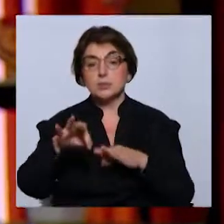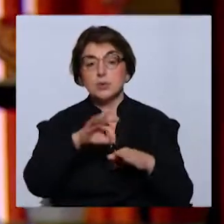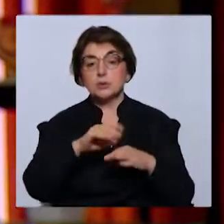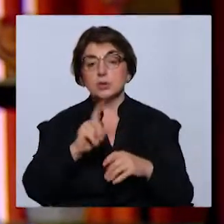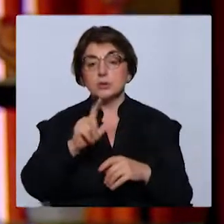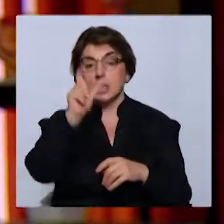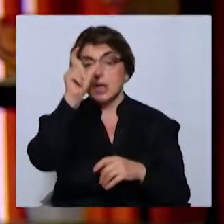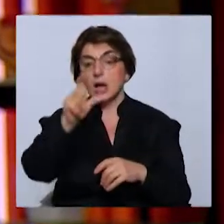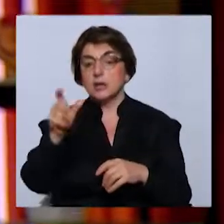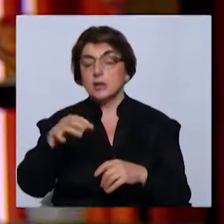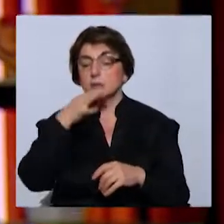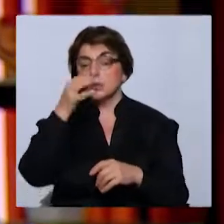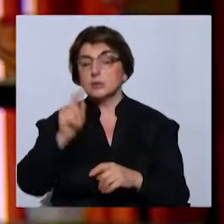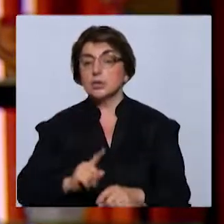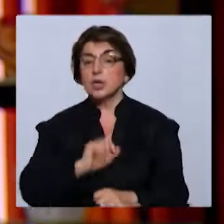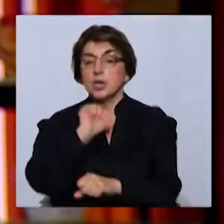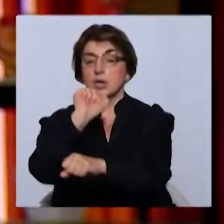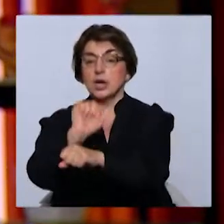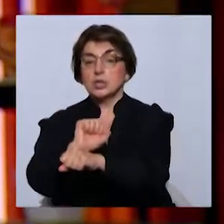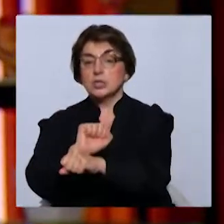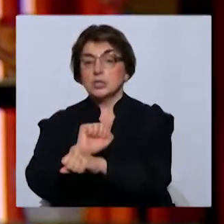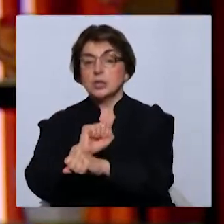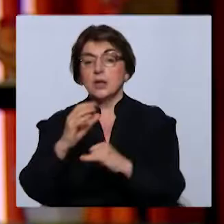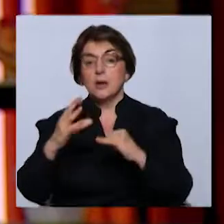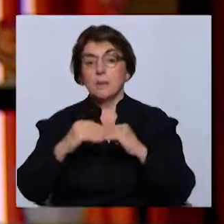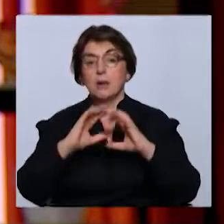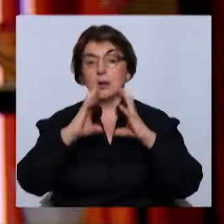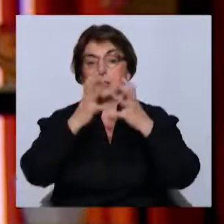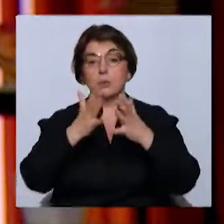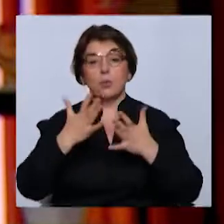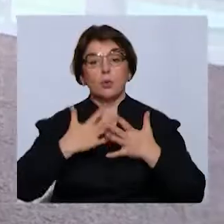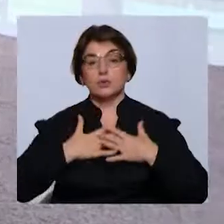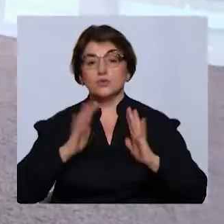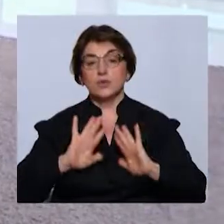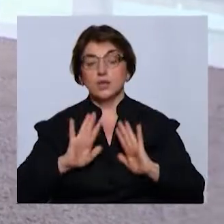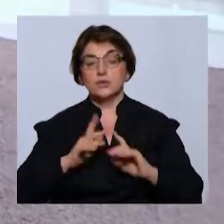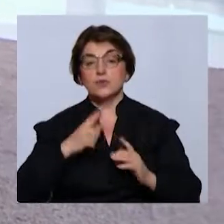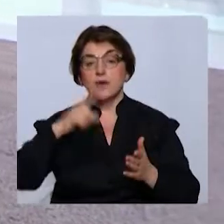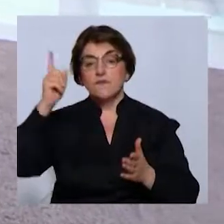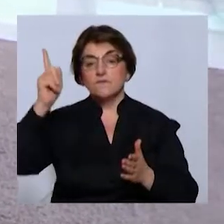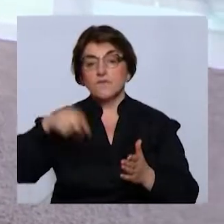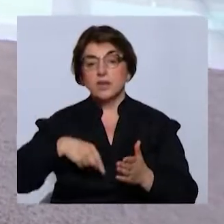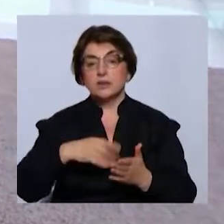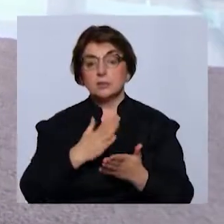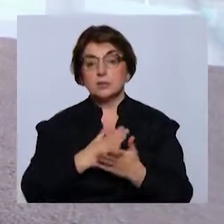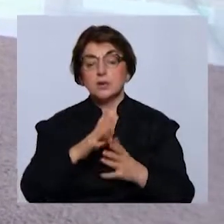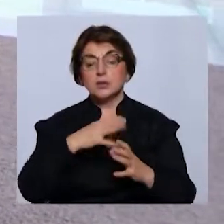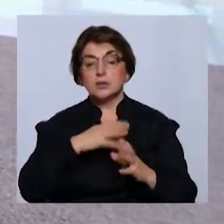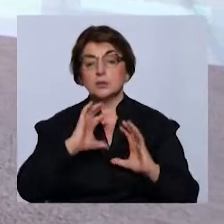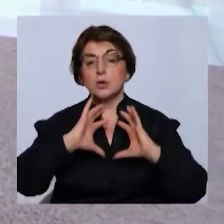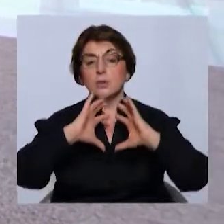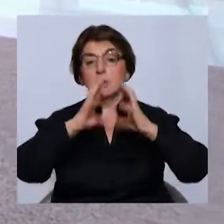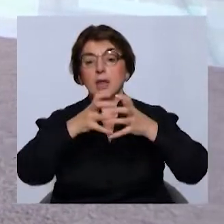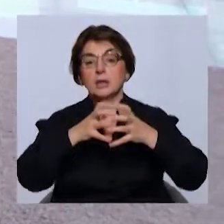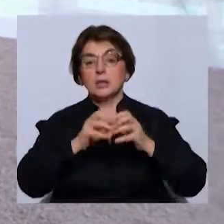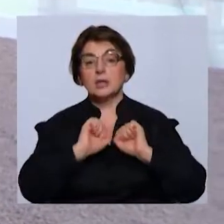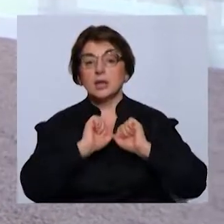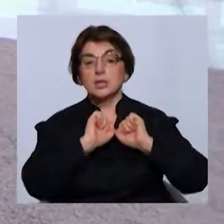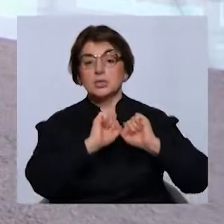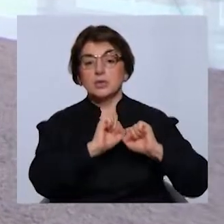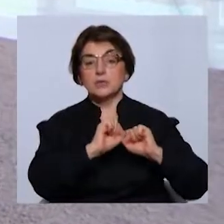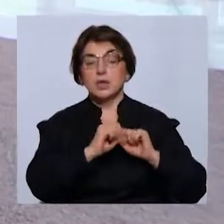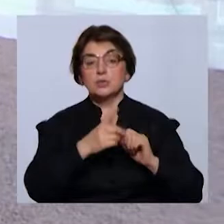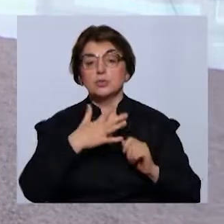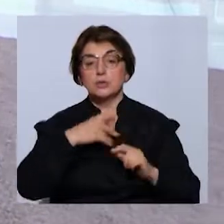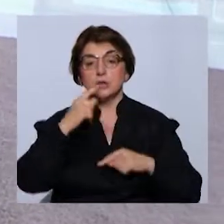ადამიანებს ეტყვით, შეჩერდით. პლანეტა მხოლოდ ჩვენ არ გვეკუთვნის, ჩვენ ვალდებულები ვართ, რომ ის შეუნარჩუნოთ ჩვენს